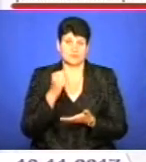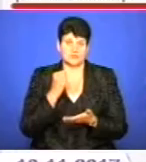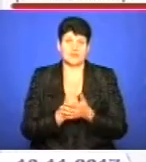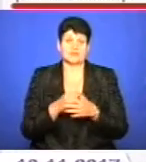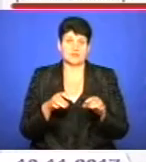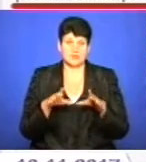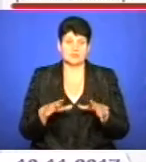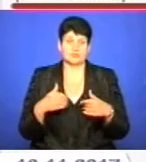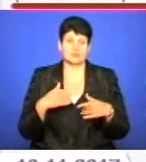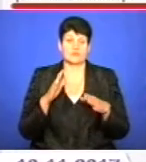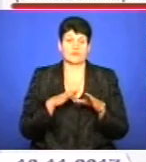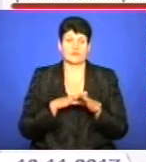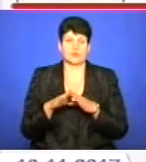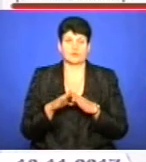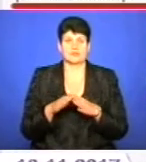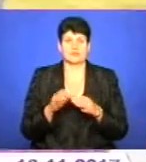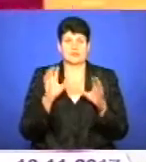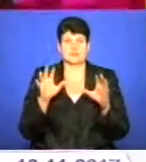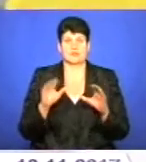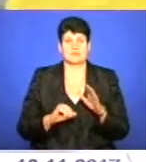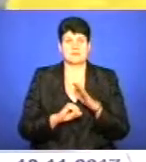на законних підставах». Кінець цитати.